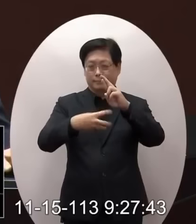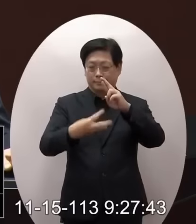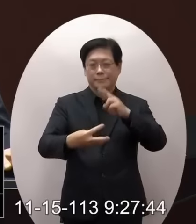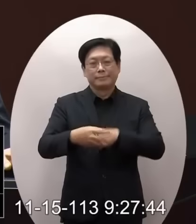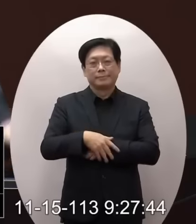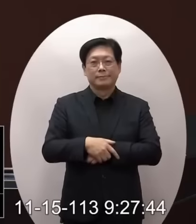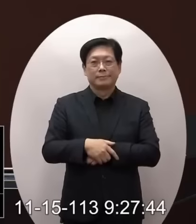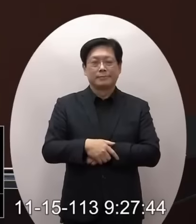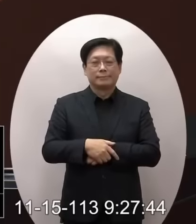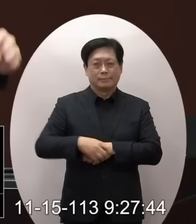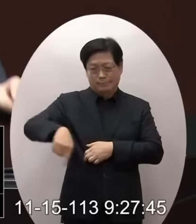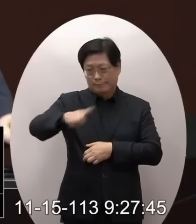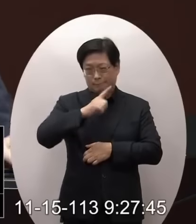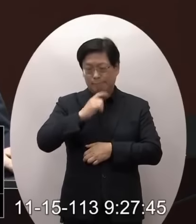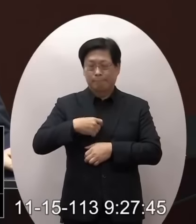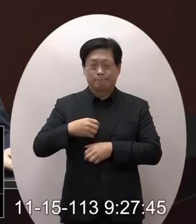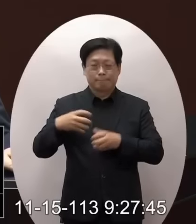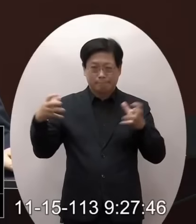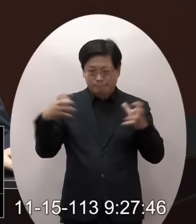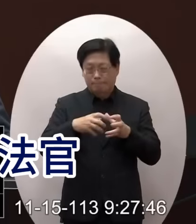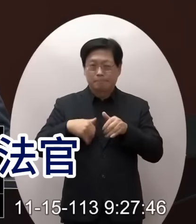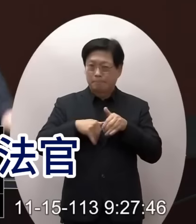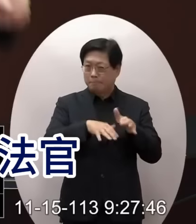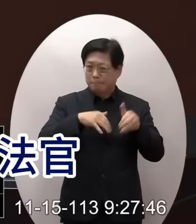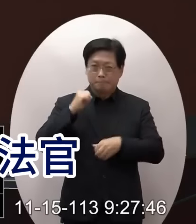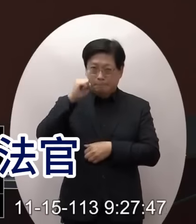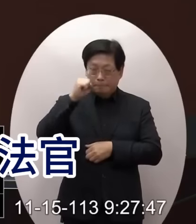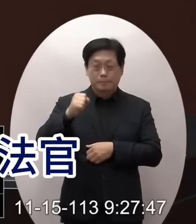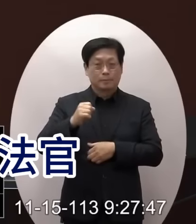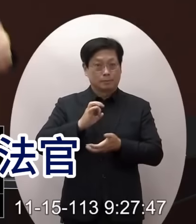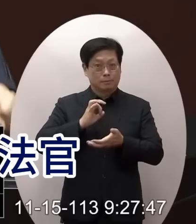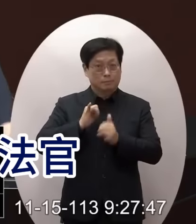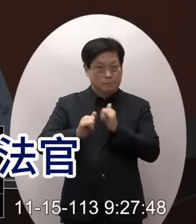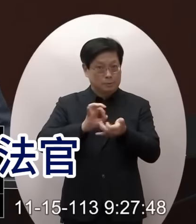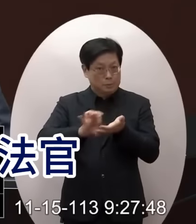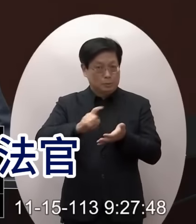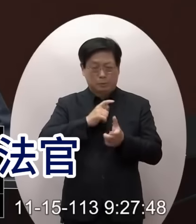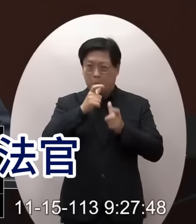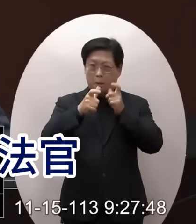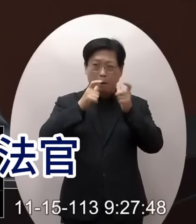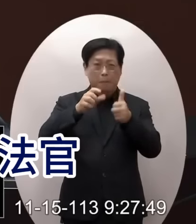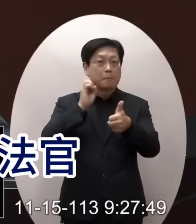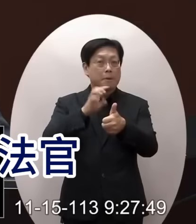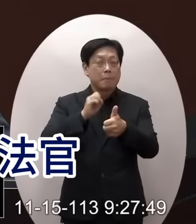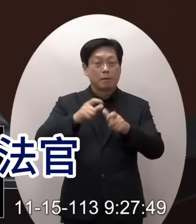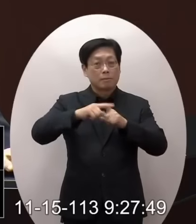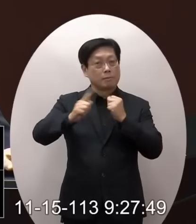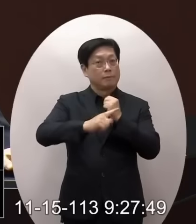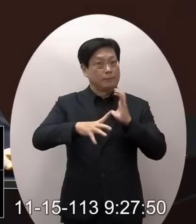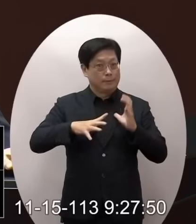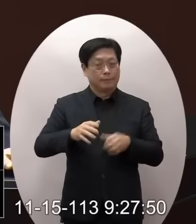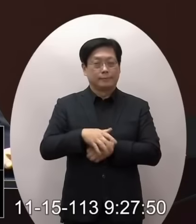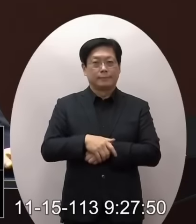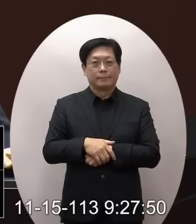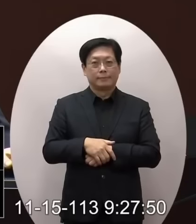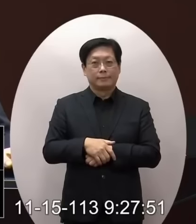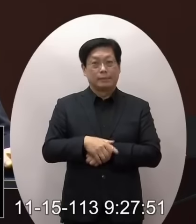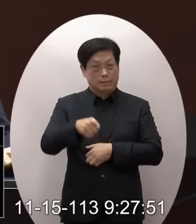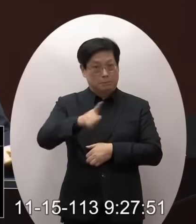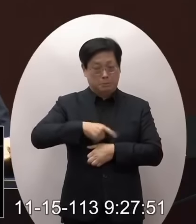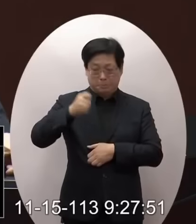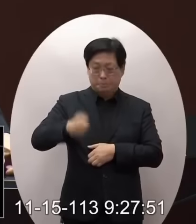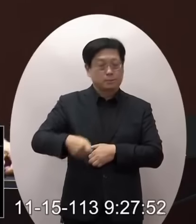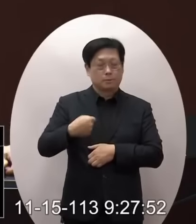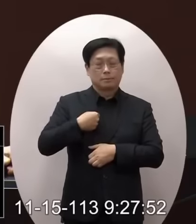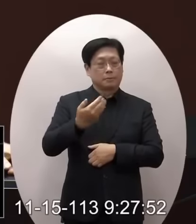12月3号，请他走上街头，人民用我们沉重的怒吼来告诉大法官，你们的判决